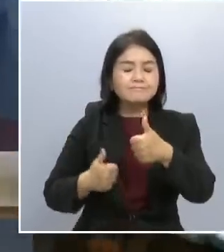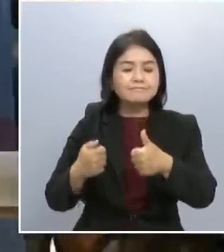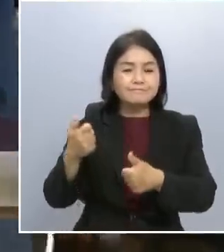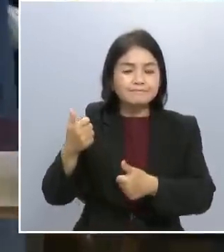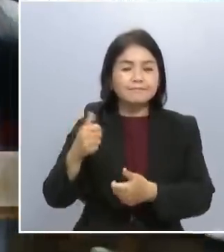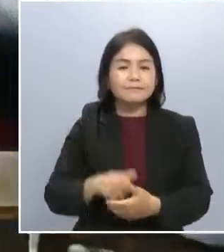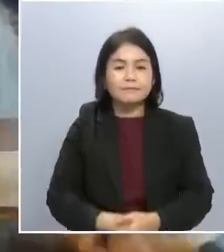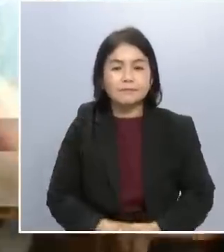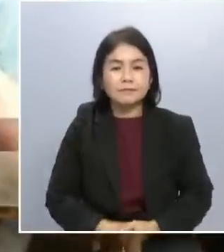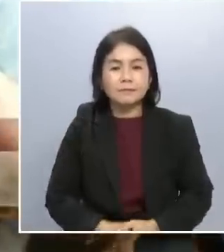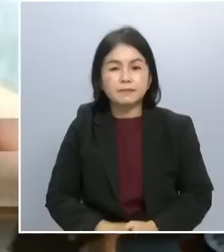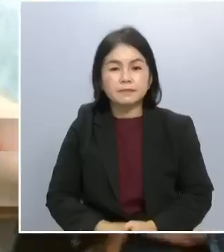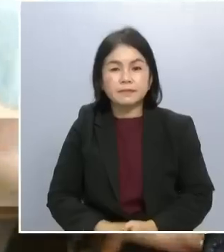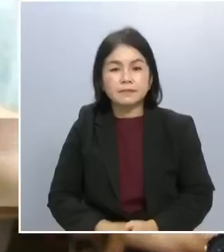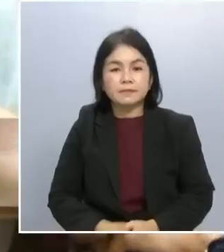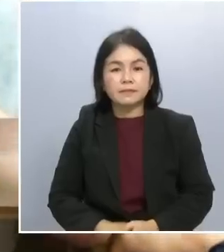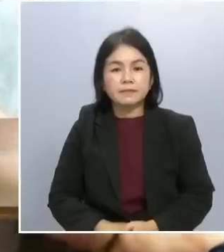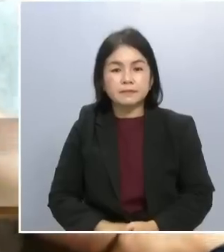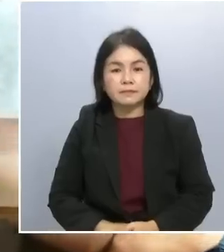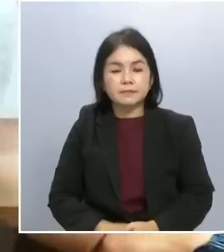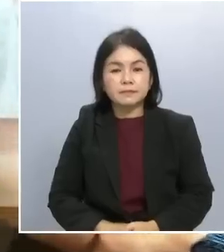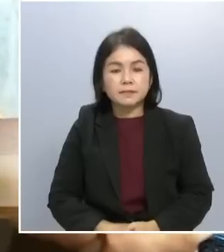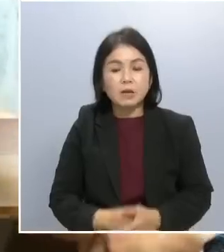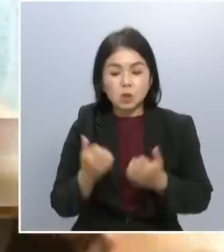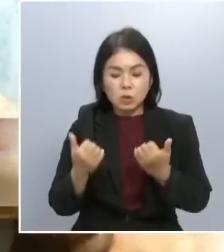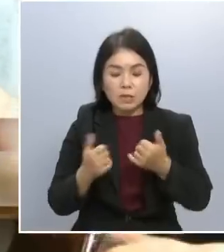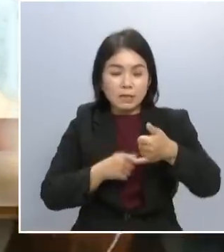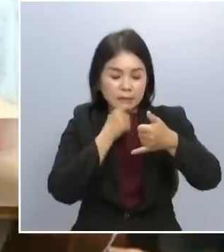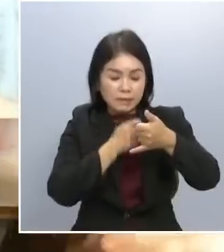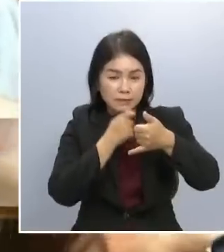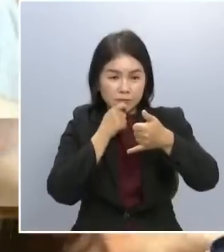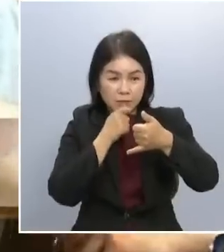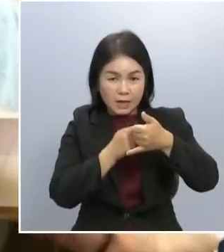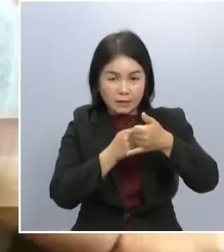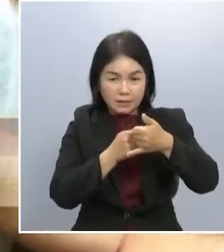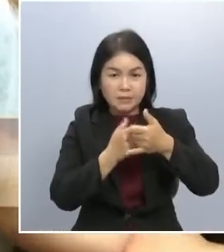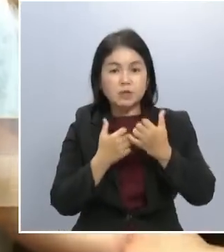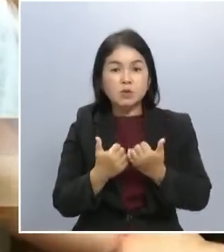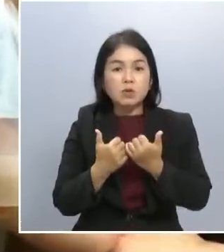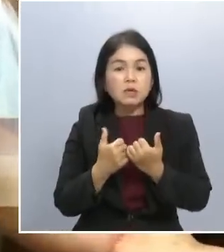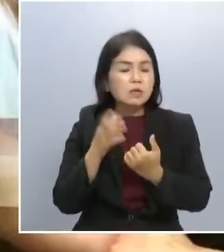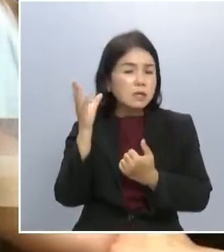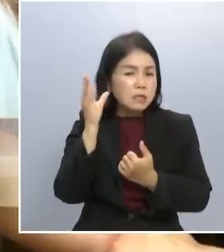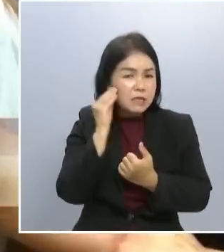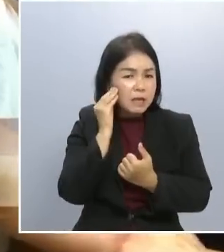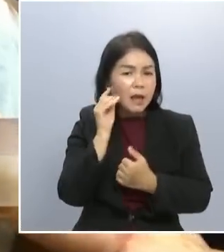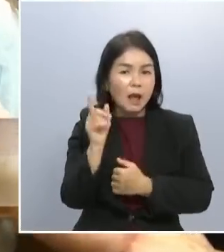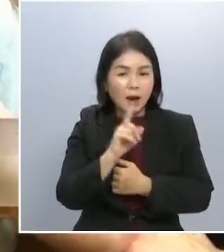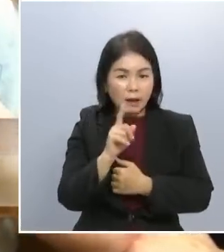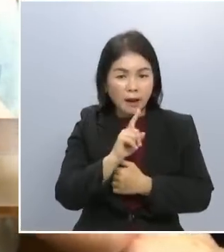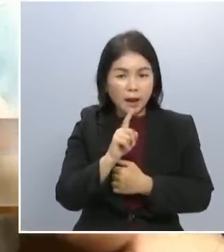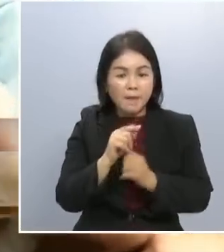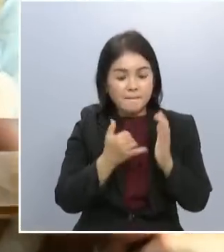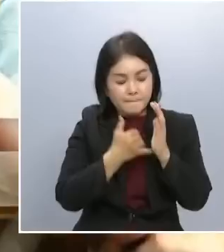ครับ มีหลายประเด็นอยู่ในการสัมภาษณ์ในครั้งนี้ประเด็นหนึ่งที่ได้ฟังกันไปก็คือการมาพิษณุโล